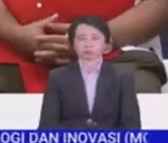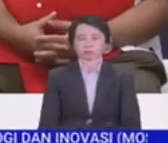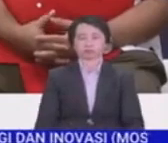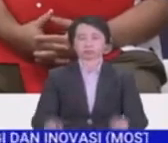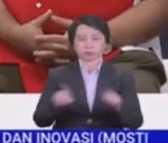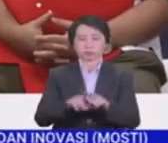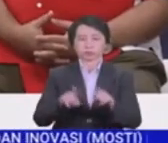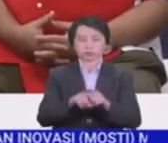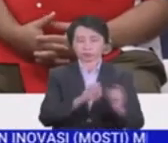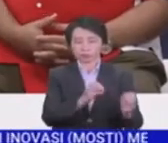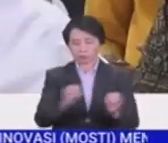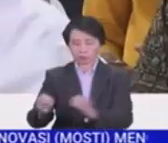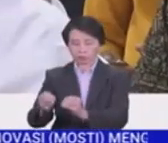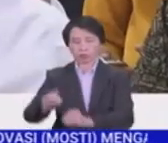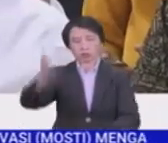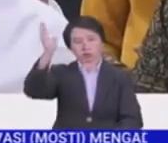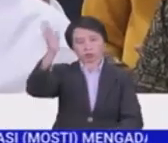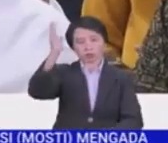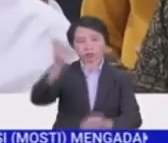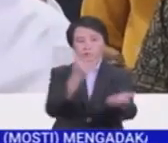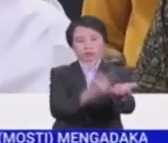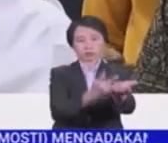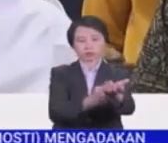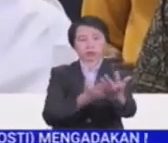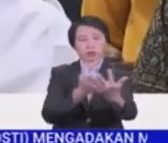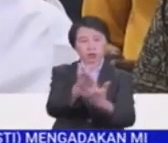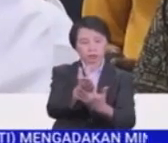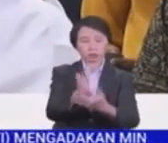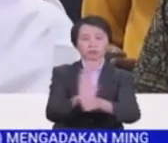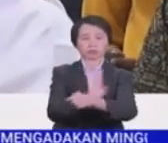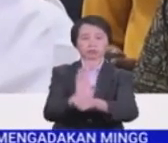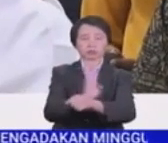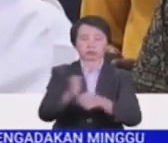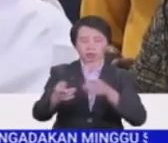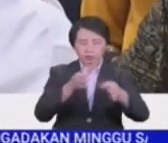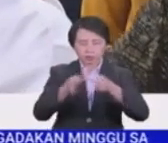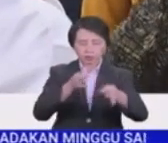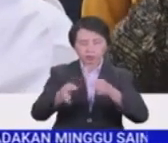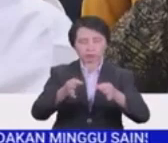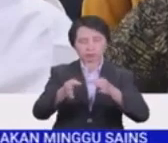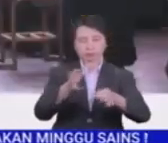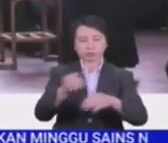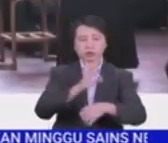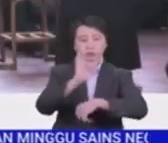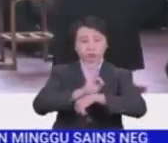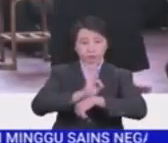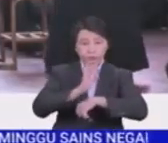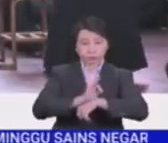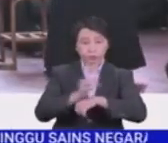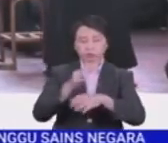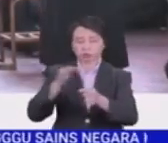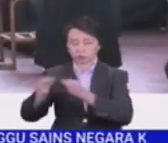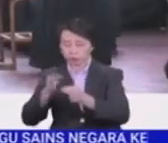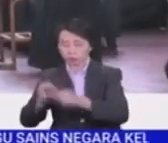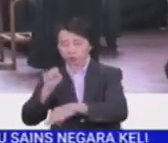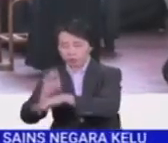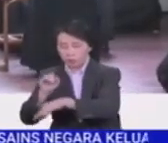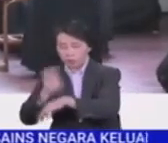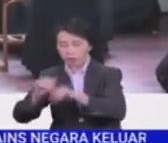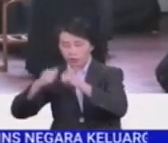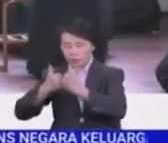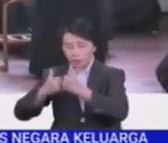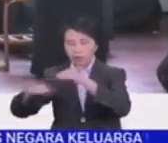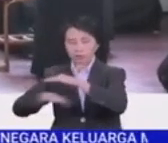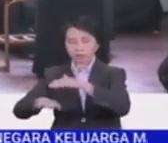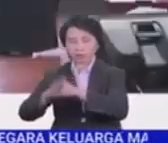Turut dianjurkan seminar kursus asas keusahawanan, taklimat penerangan dan fungsi serta taklimat nasihat oleh agensi